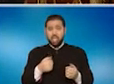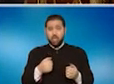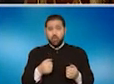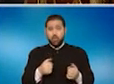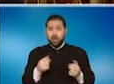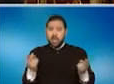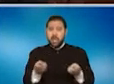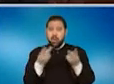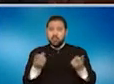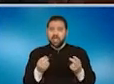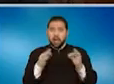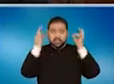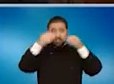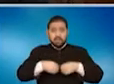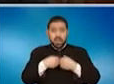setul întreg.